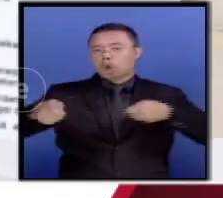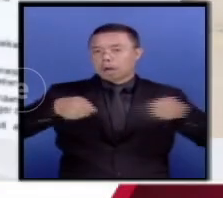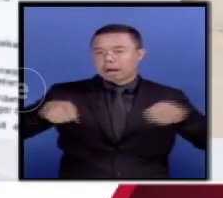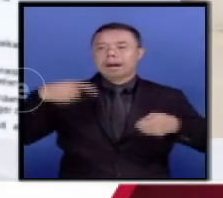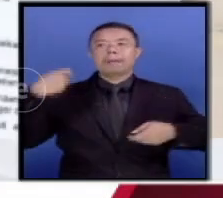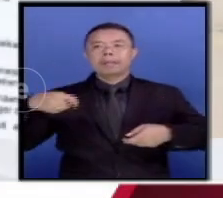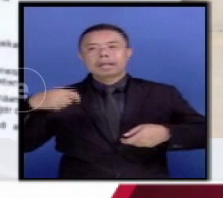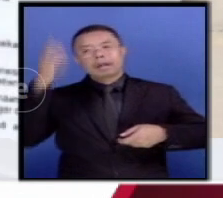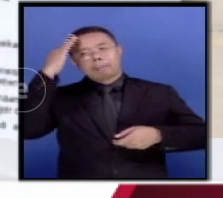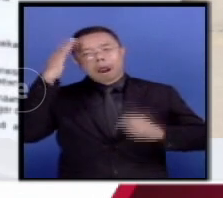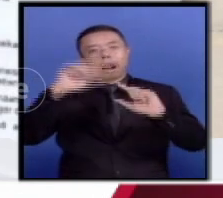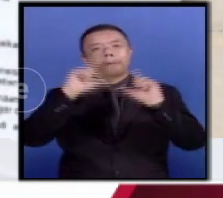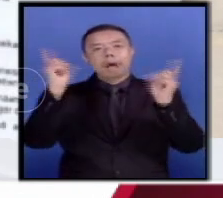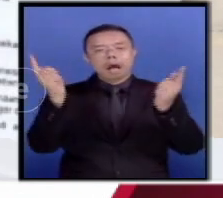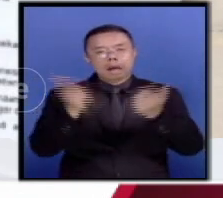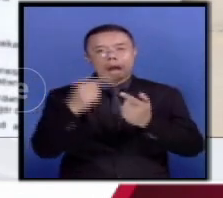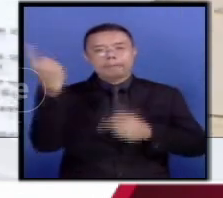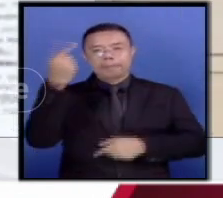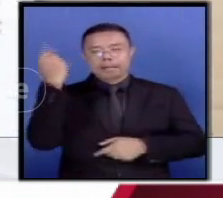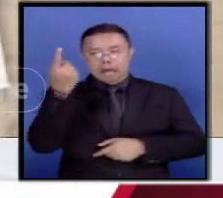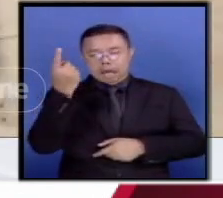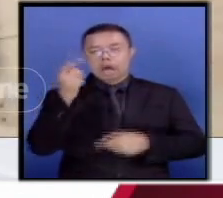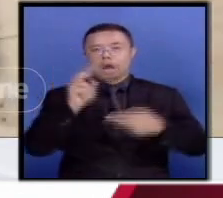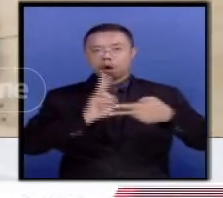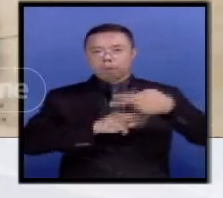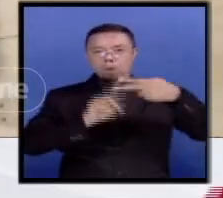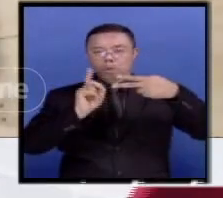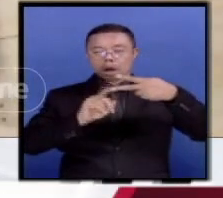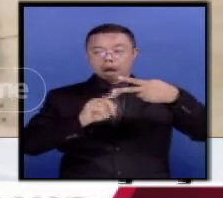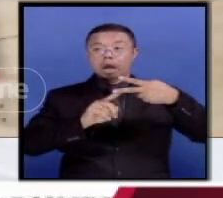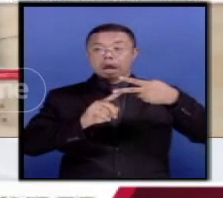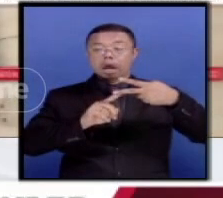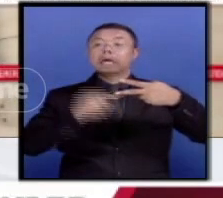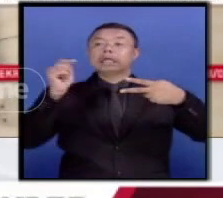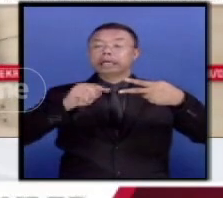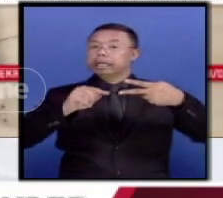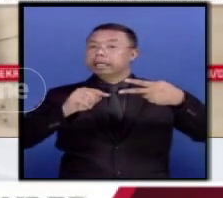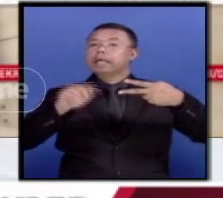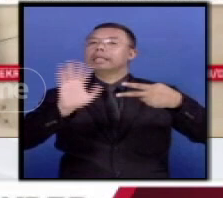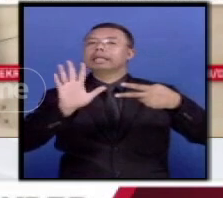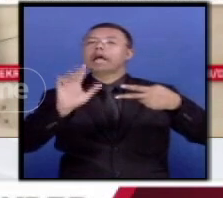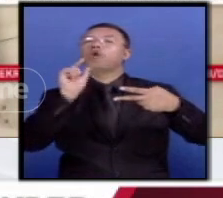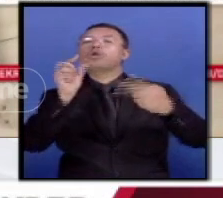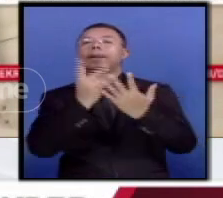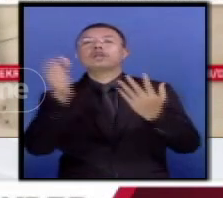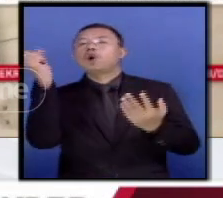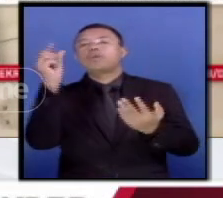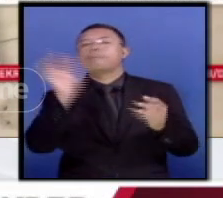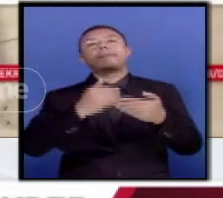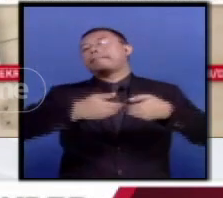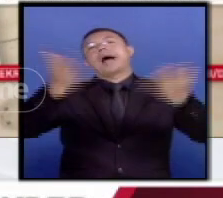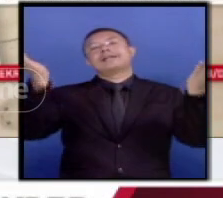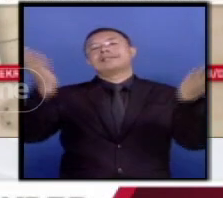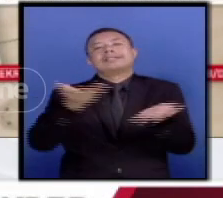menteri, kepala lembaga, pemerintah. Yang kedua, hal ini tidak berlaku bagi masyarakat umum, sehingga dengan